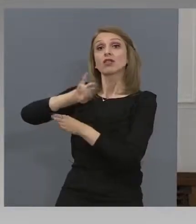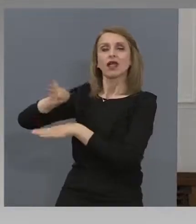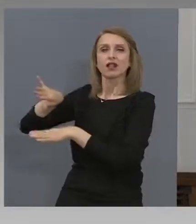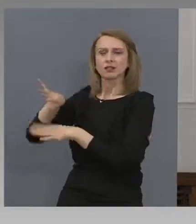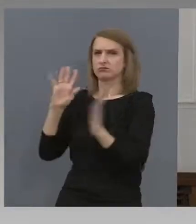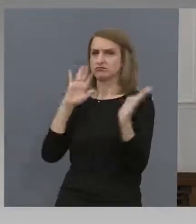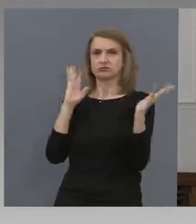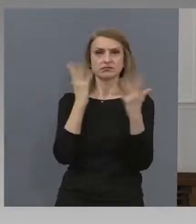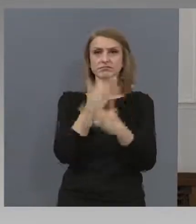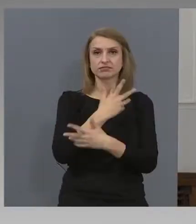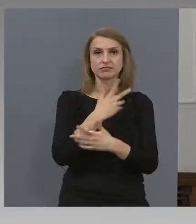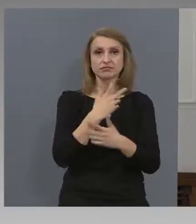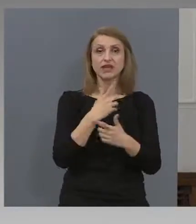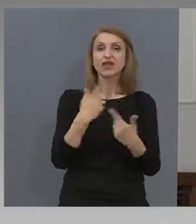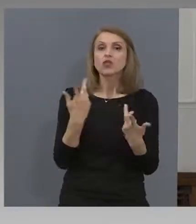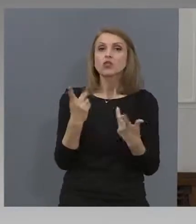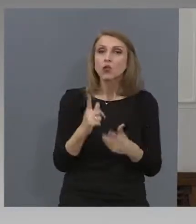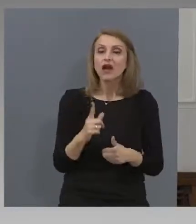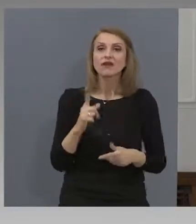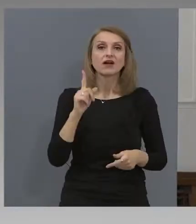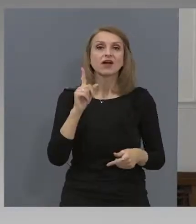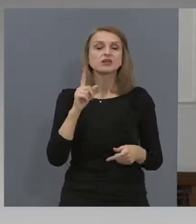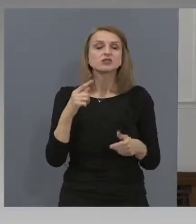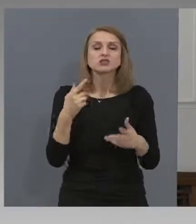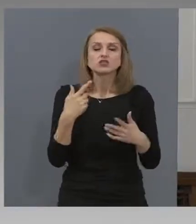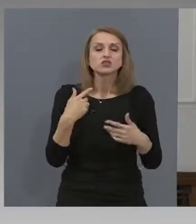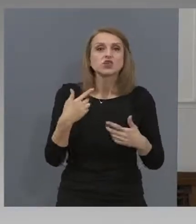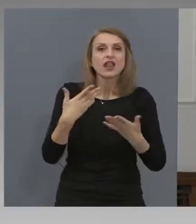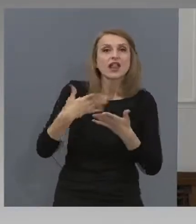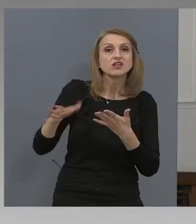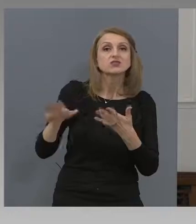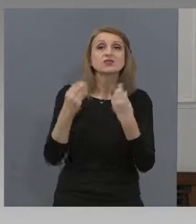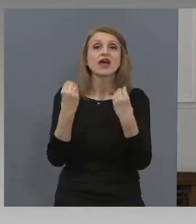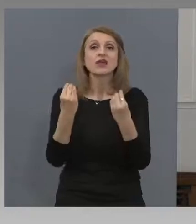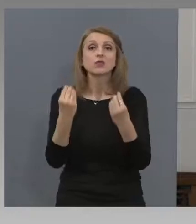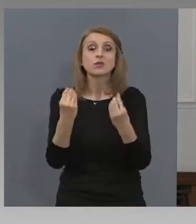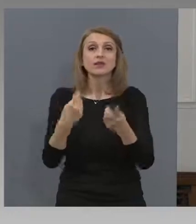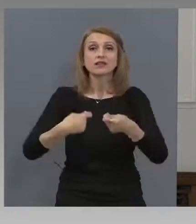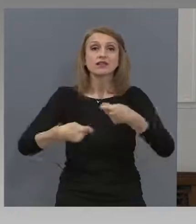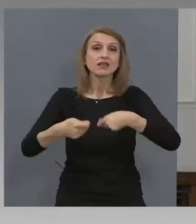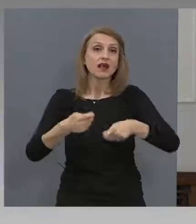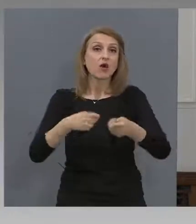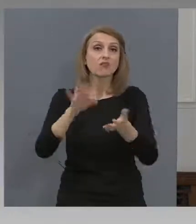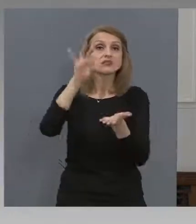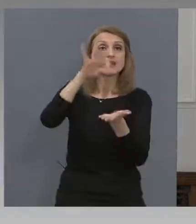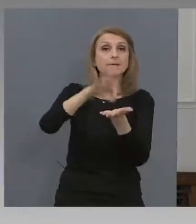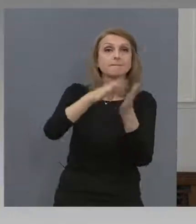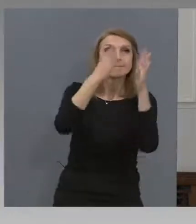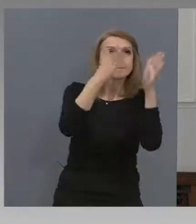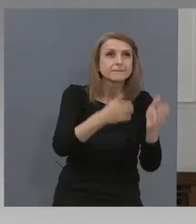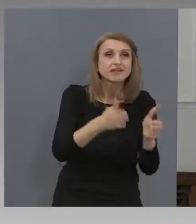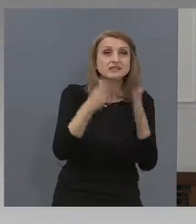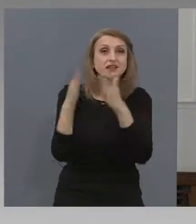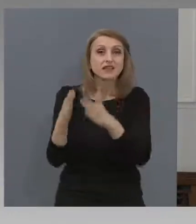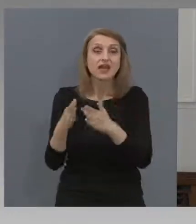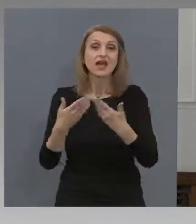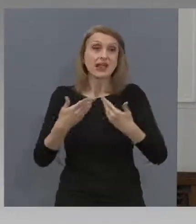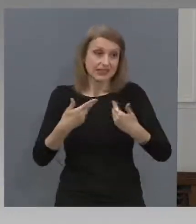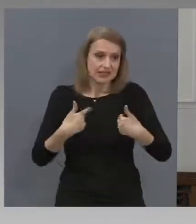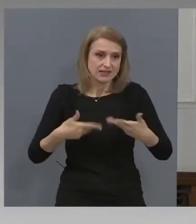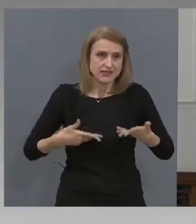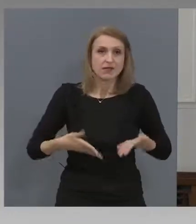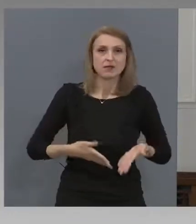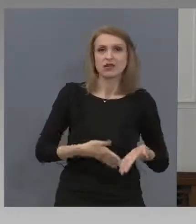тогава наистина ще лишим от най-добрите търговски места продуктите, които всъщност искаме всички да